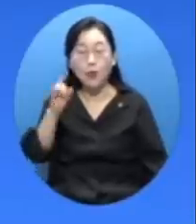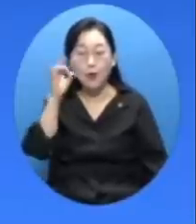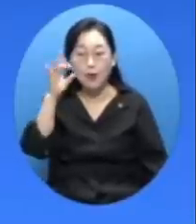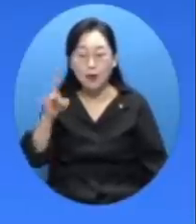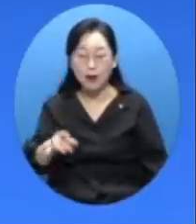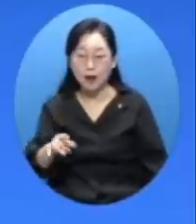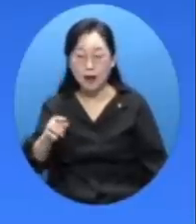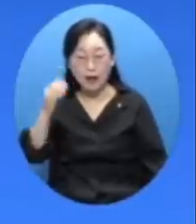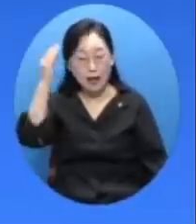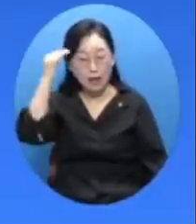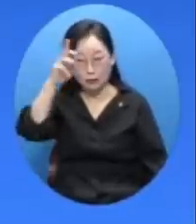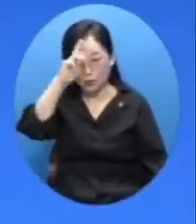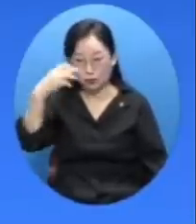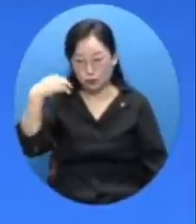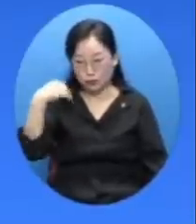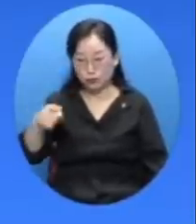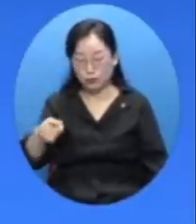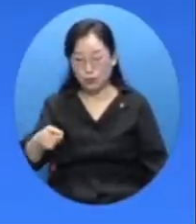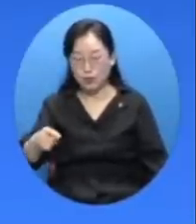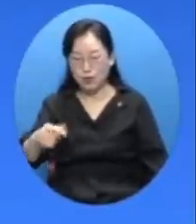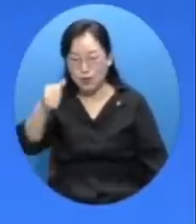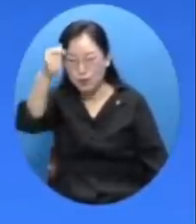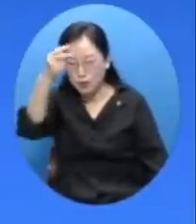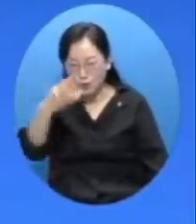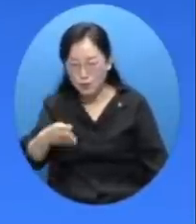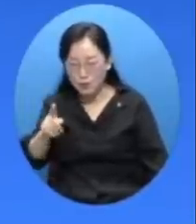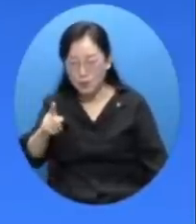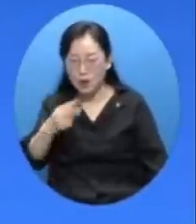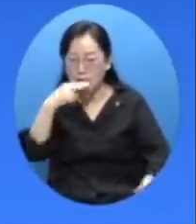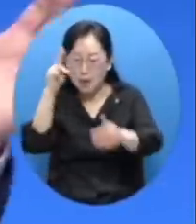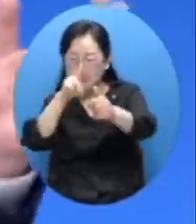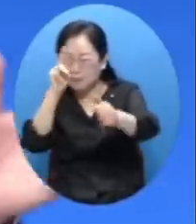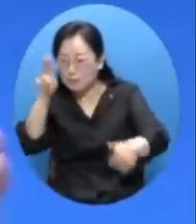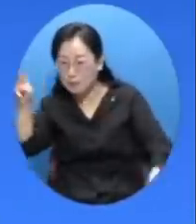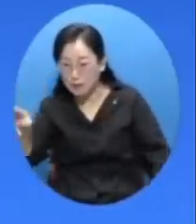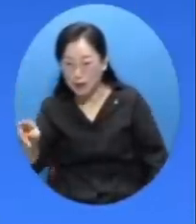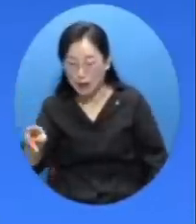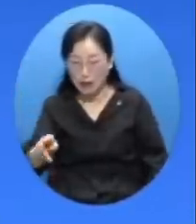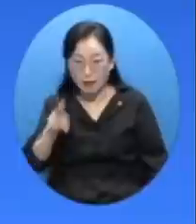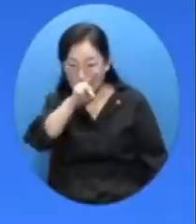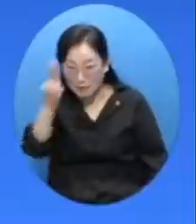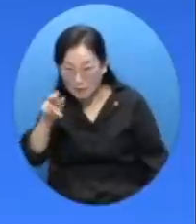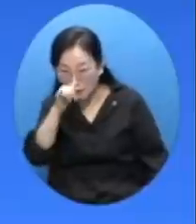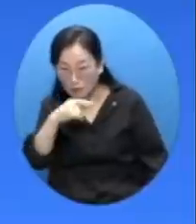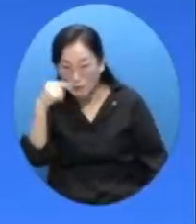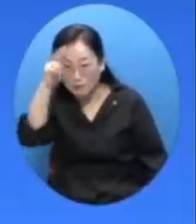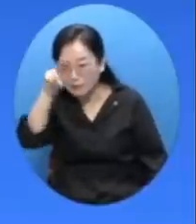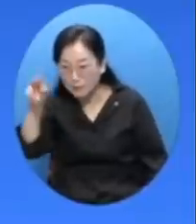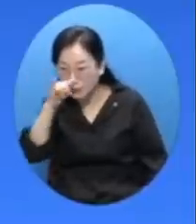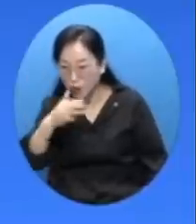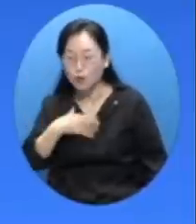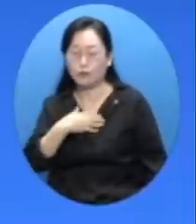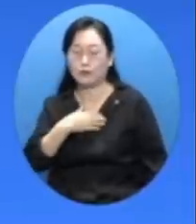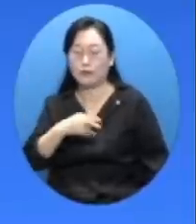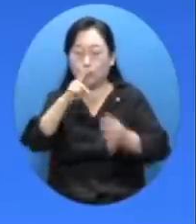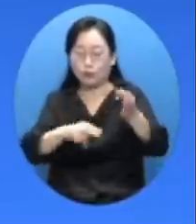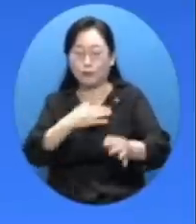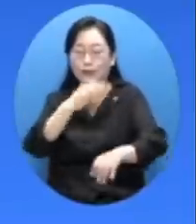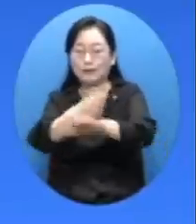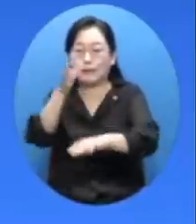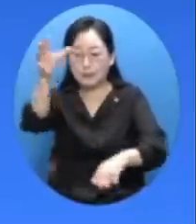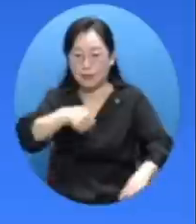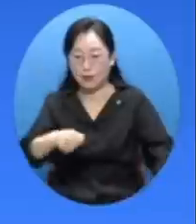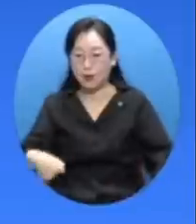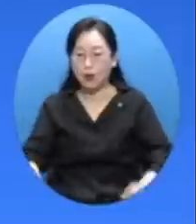토지자산공사에서 세 번 유찰된 땅을 600억에 샀는데 우리가 그때 600억으로 산 것이 아닙니다. 그 땅을 담보로 해서 60억을 갖고 그